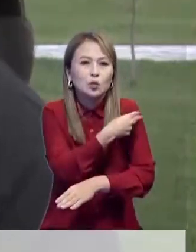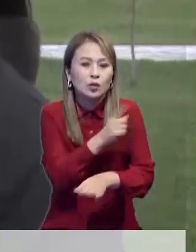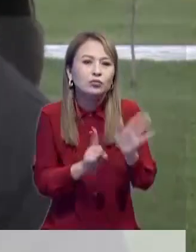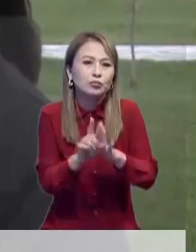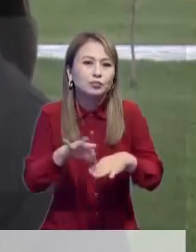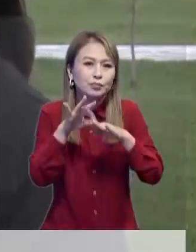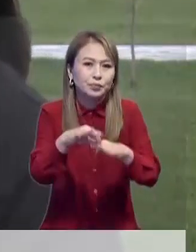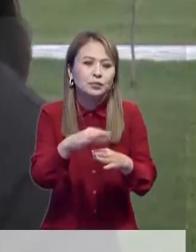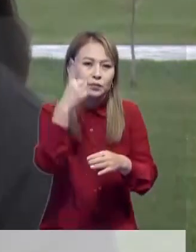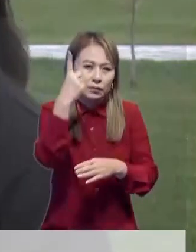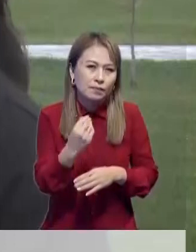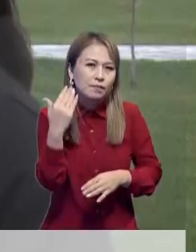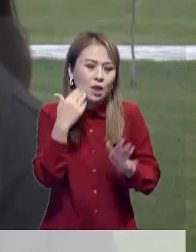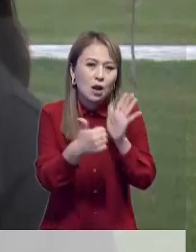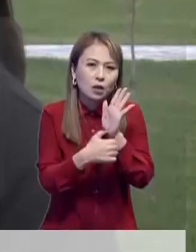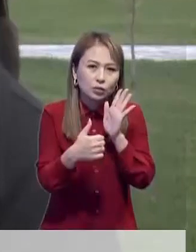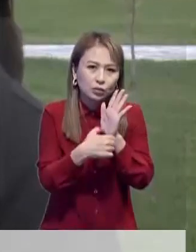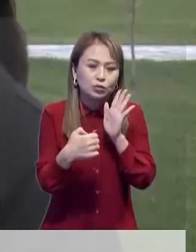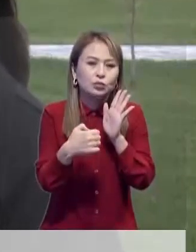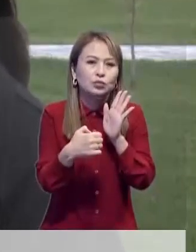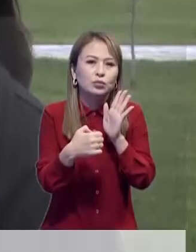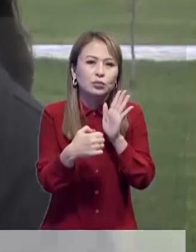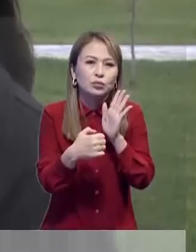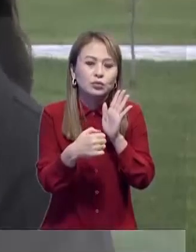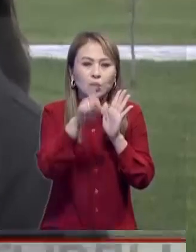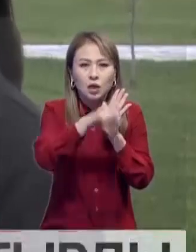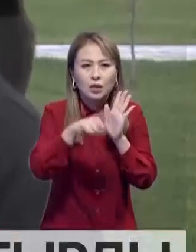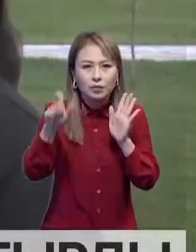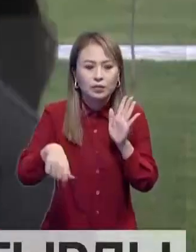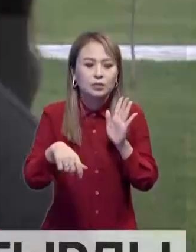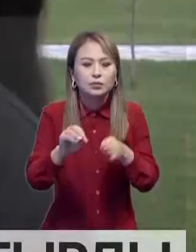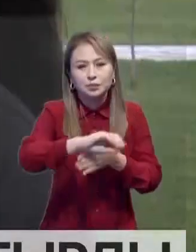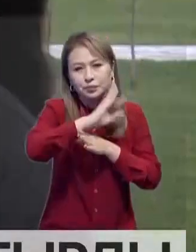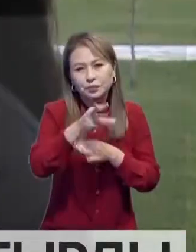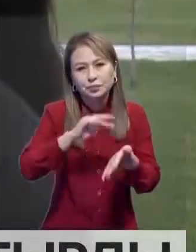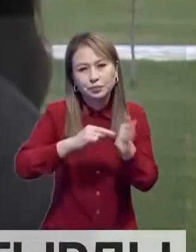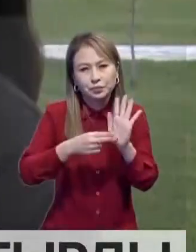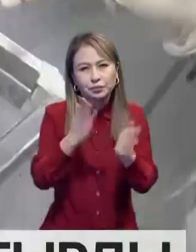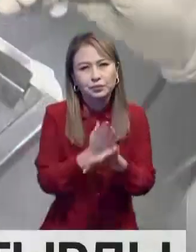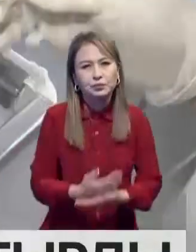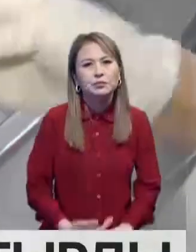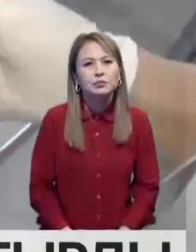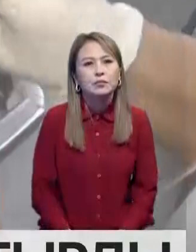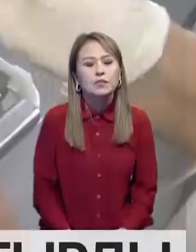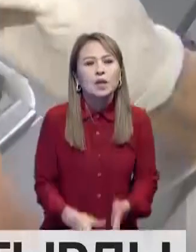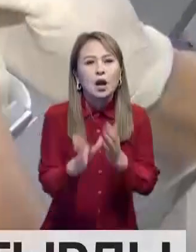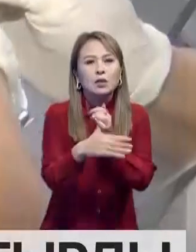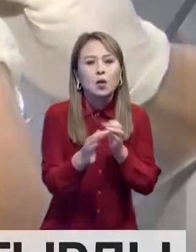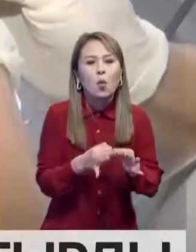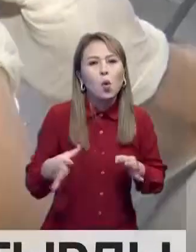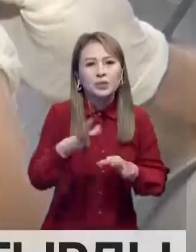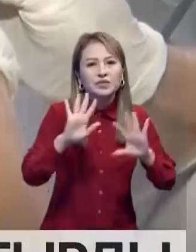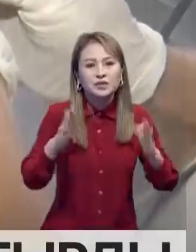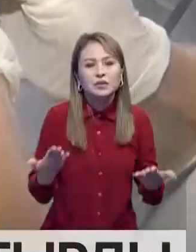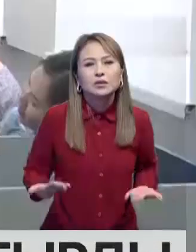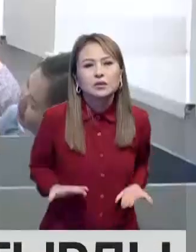жатырмыз. Күніне 600 адамды біз қамтуды жоспарлап отырмыз. Атырау облысындағы жағдай